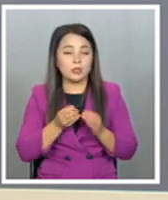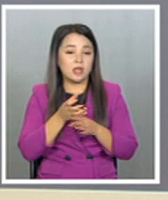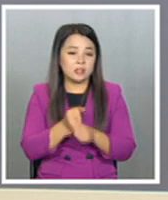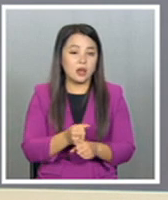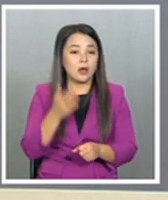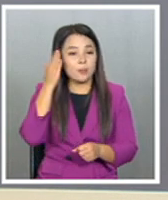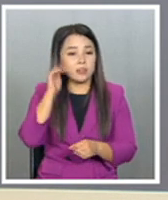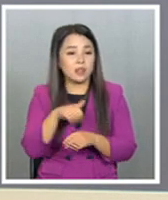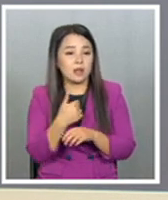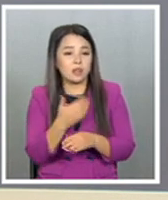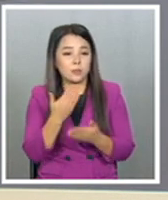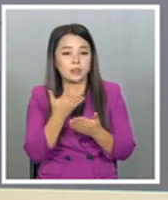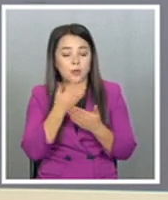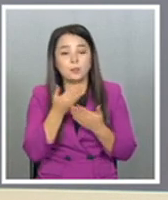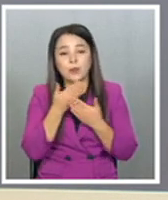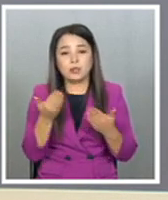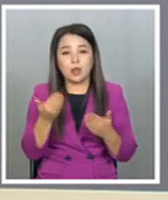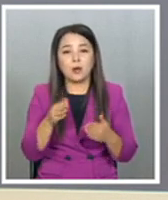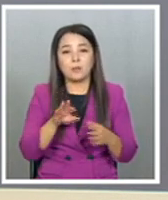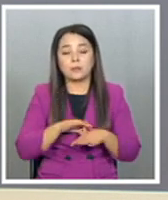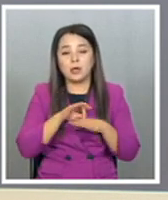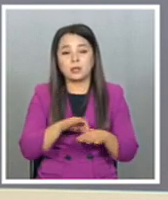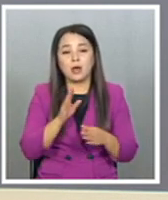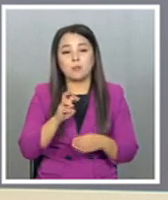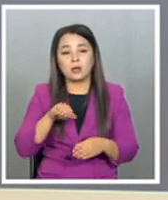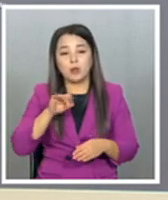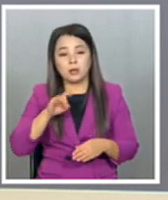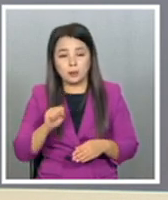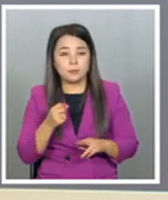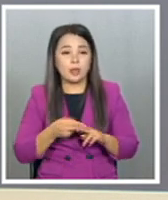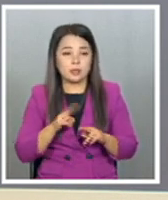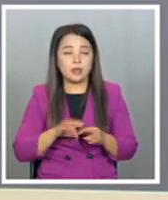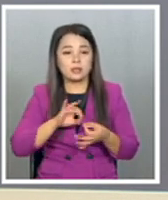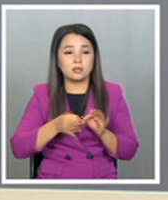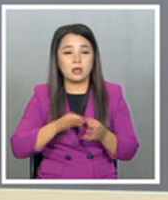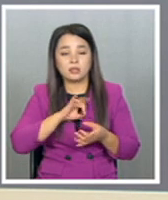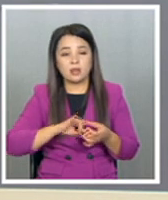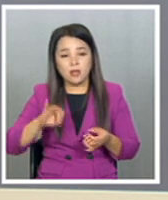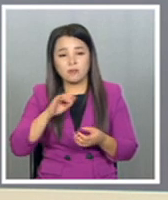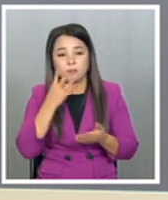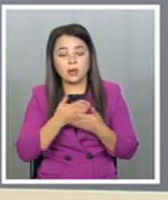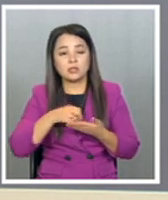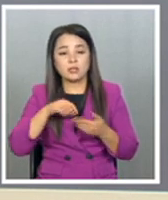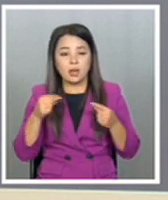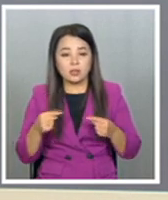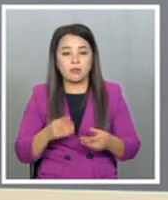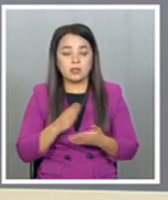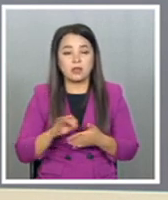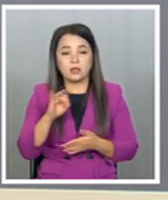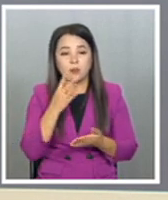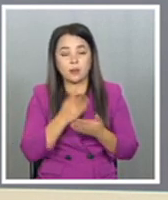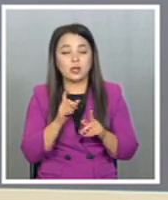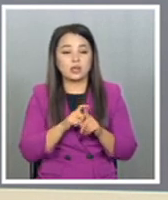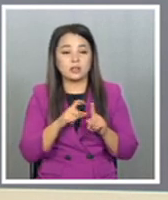основной мысли повести «Прощание с матерой», определили необходимую информацию, сделали соответствующие выводы, использовали части